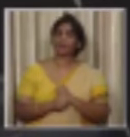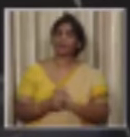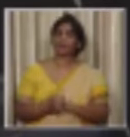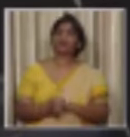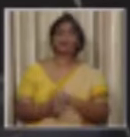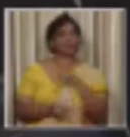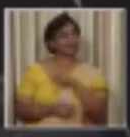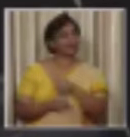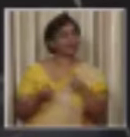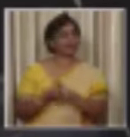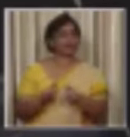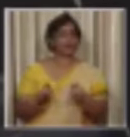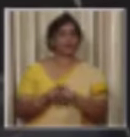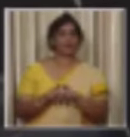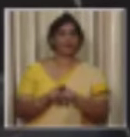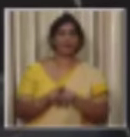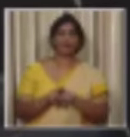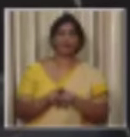විසින් ඒ